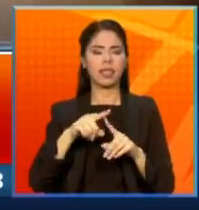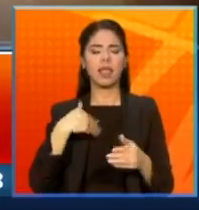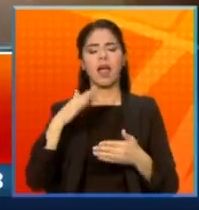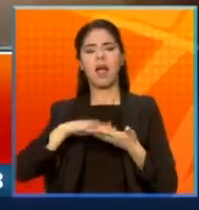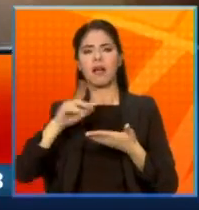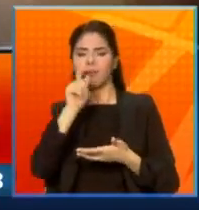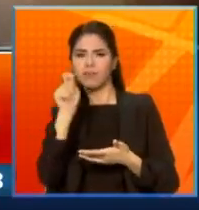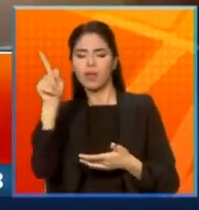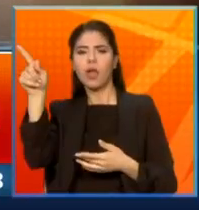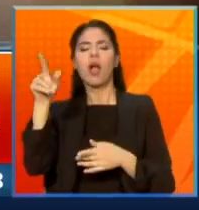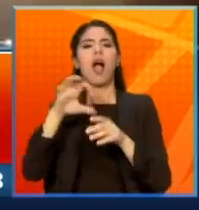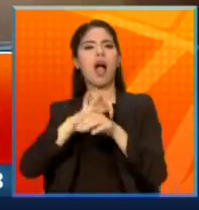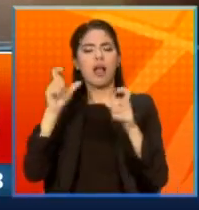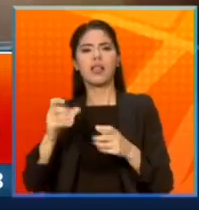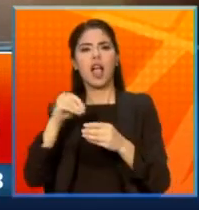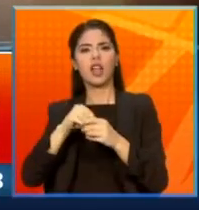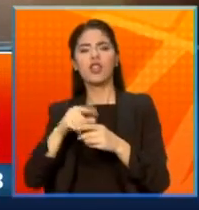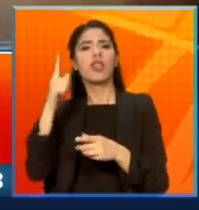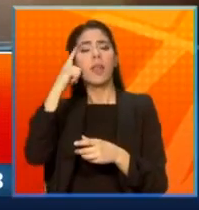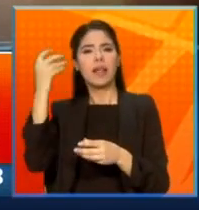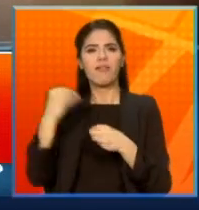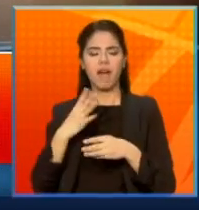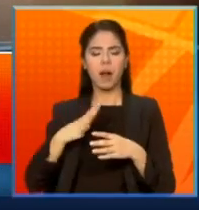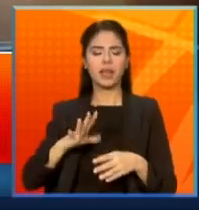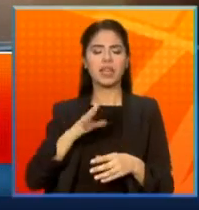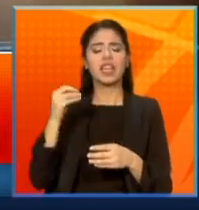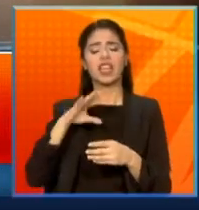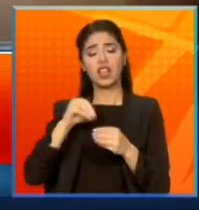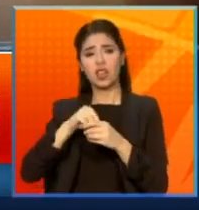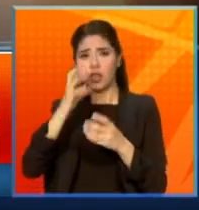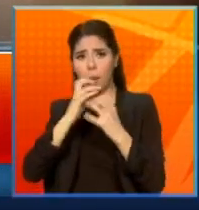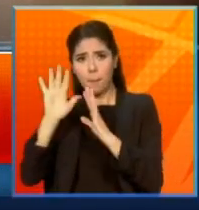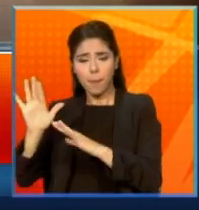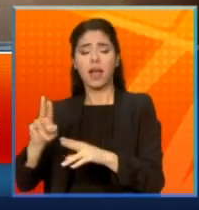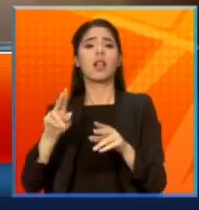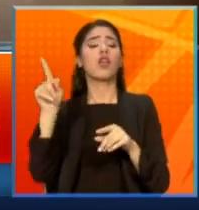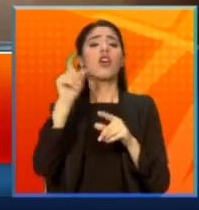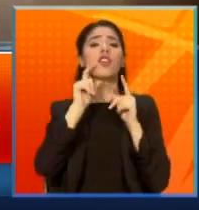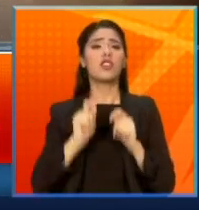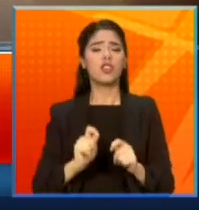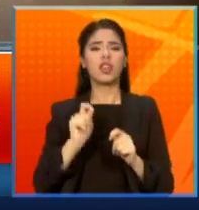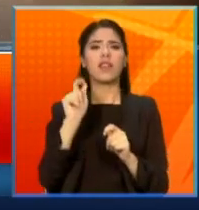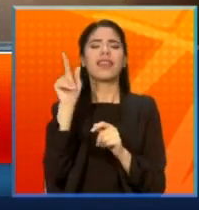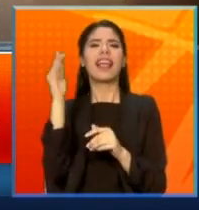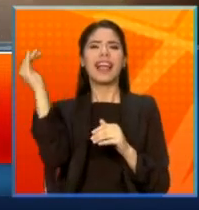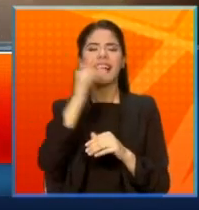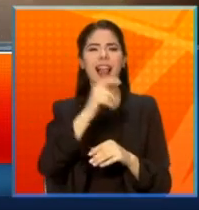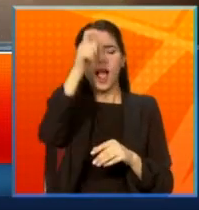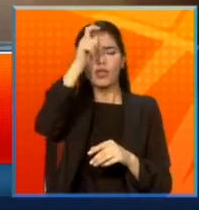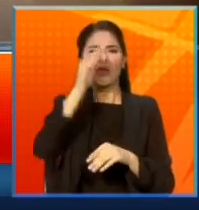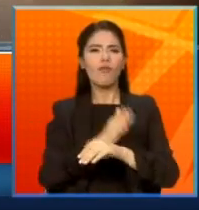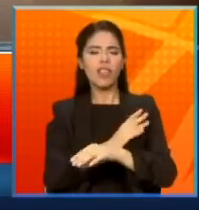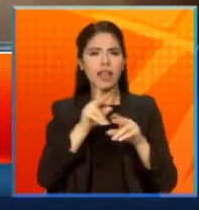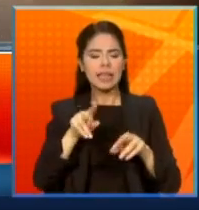Burak Hastanesi'nde bekliyor bizi son durumu vermek için. O hastanede yolcular Çin'in Wuhan kentinden getirilen Türkler gibi tam 14 gün